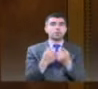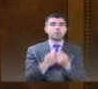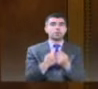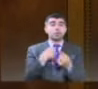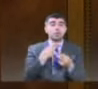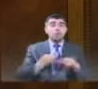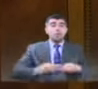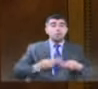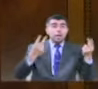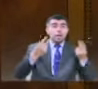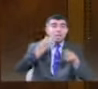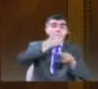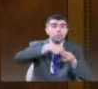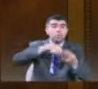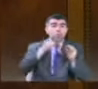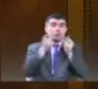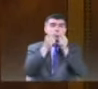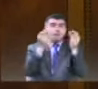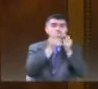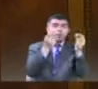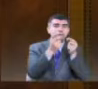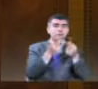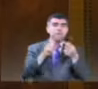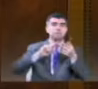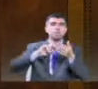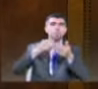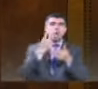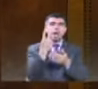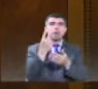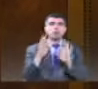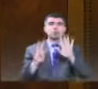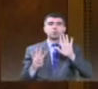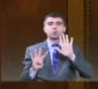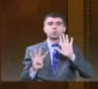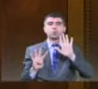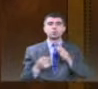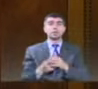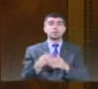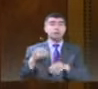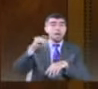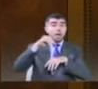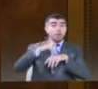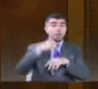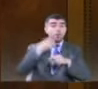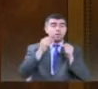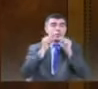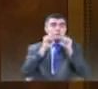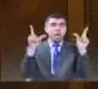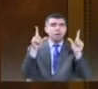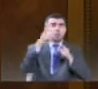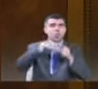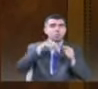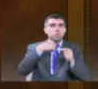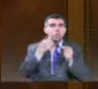حول الاستثمار الدولي والمقاولات المتعددة الجنسيات سنة 2009، والإعلان حول النزاهة والشفافية في إدارة